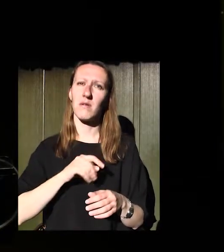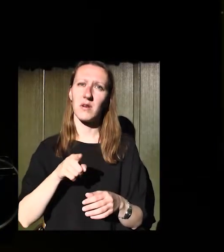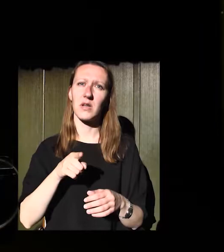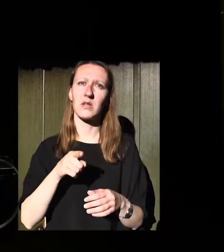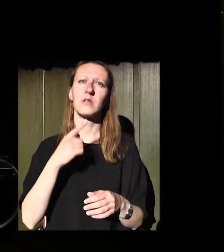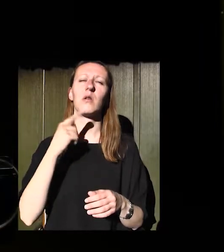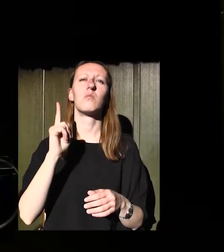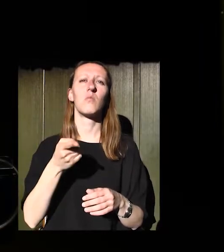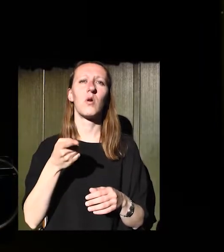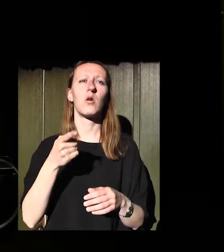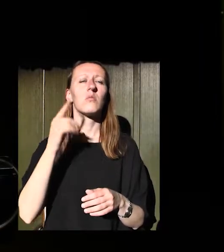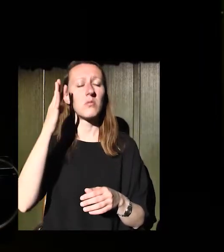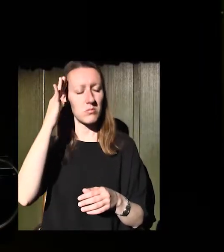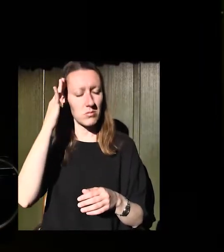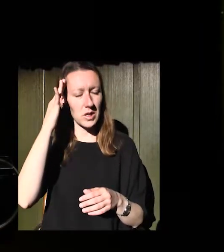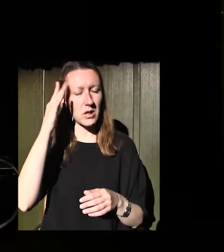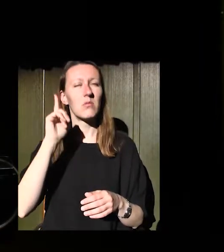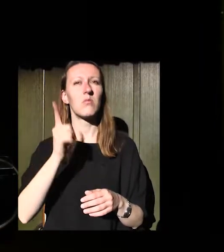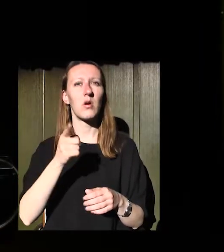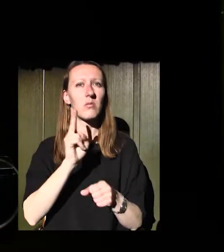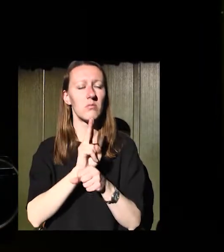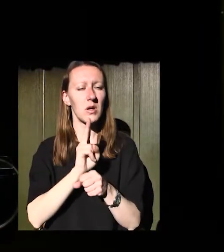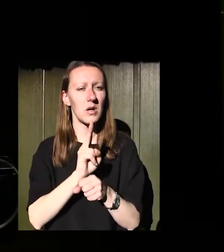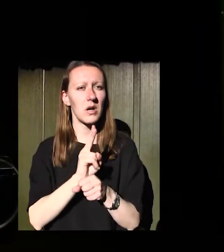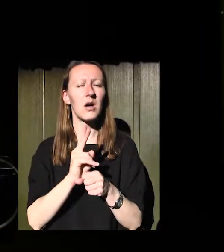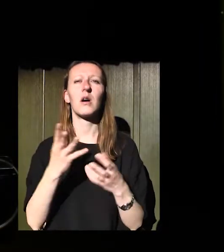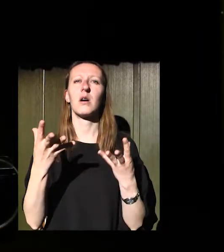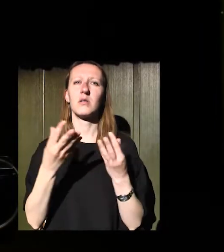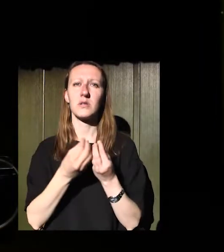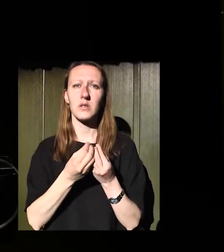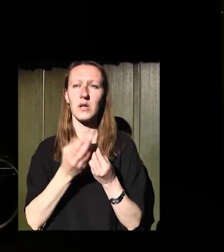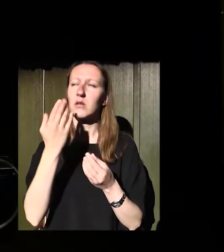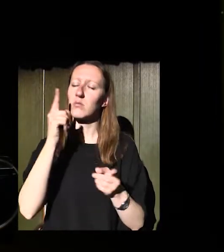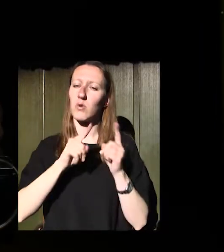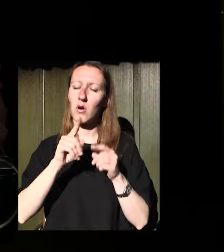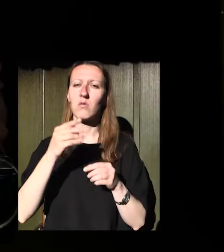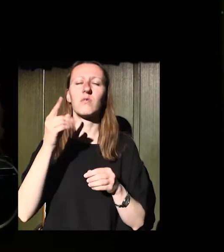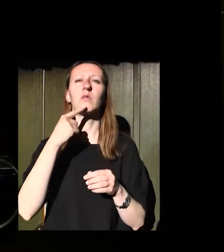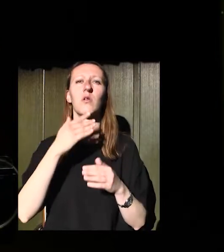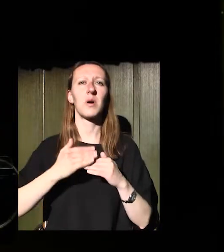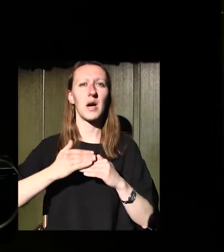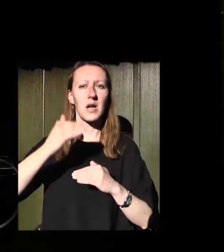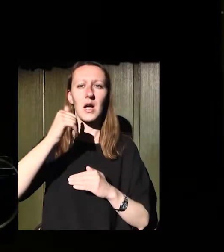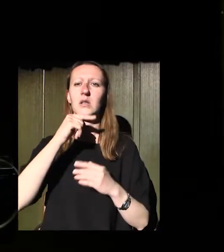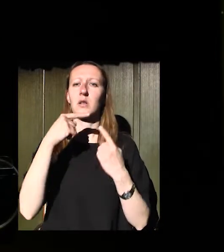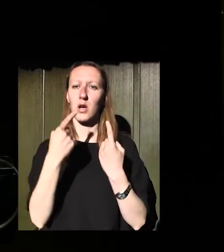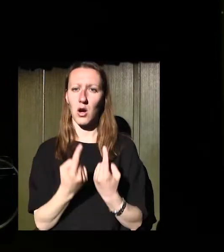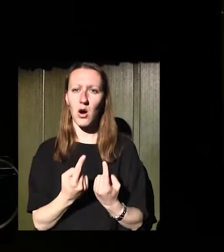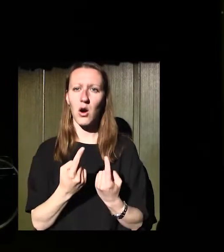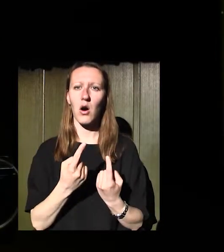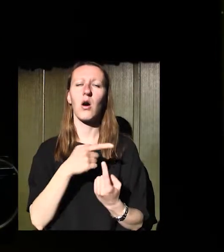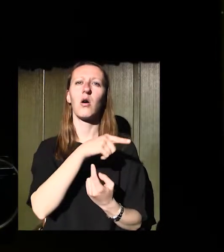obavezuje, che dobbiamo prenderci cura, da moramo pažljivo zalijevati korijene na kojima raste i